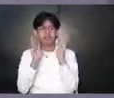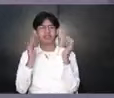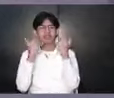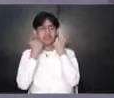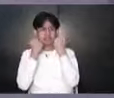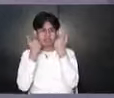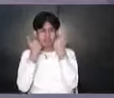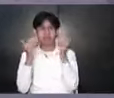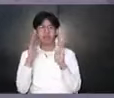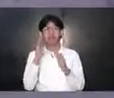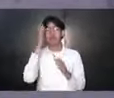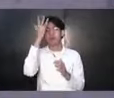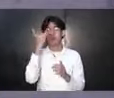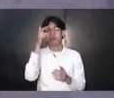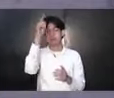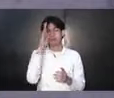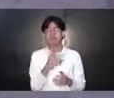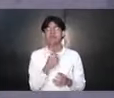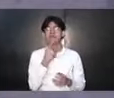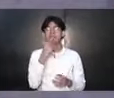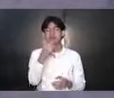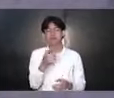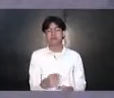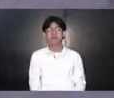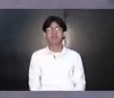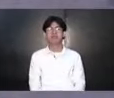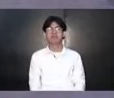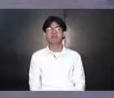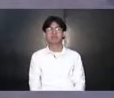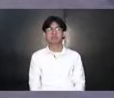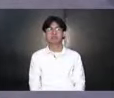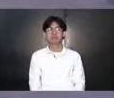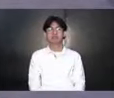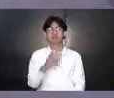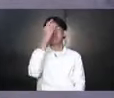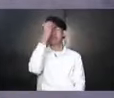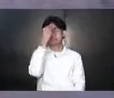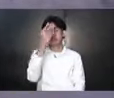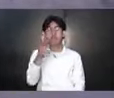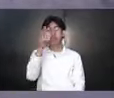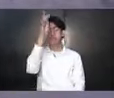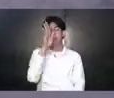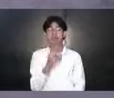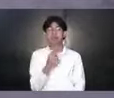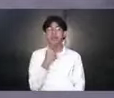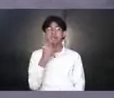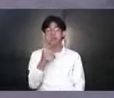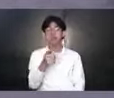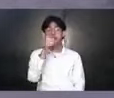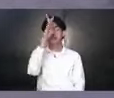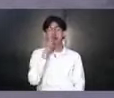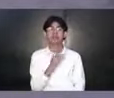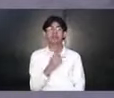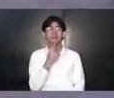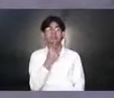sapagkat miss na miss ka na niya. Sabi mo sa mga katabi mo, miss ka na ni Lord.